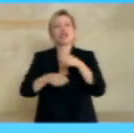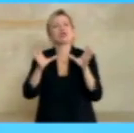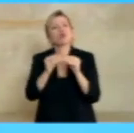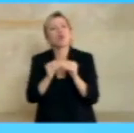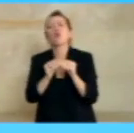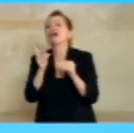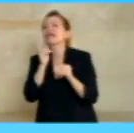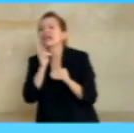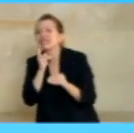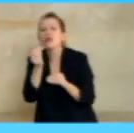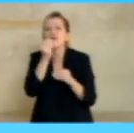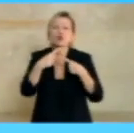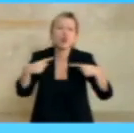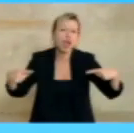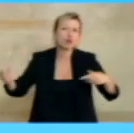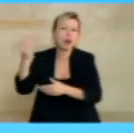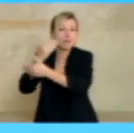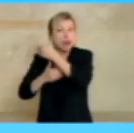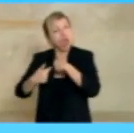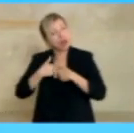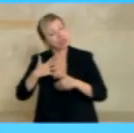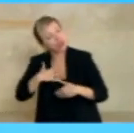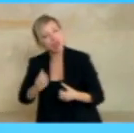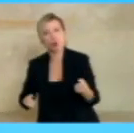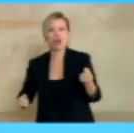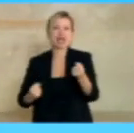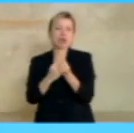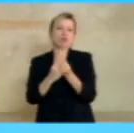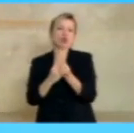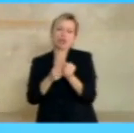όλες αυτές τις επιχειρήσεις να τις βοηθήσουμε με περισσότερα και πολύ πιο στοχευμένα εργαλεία.